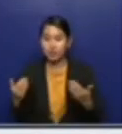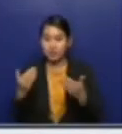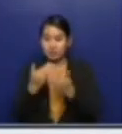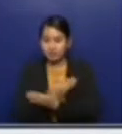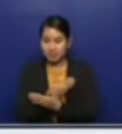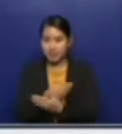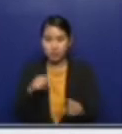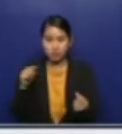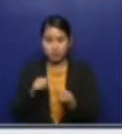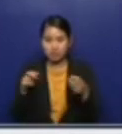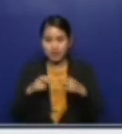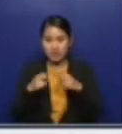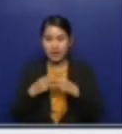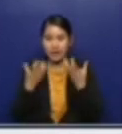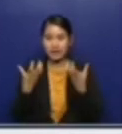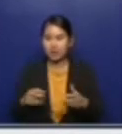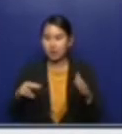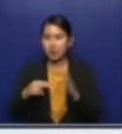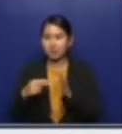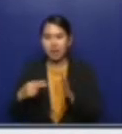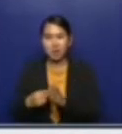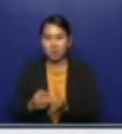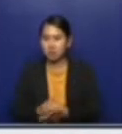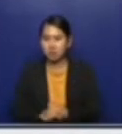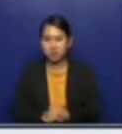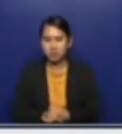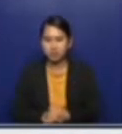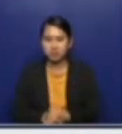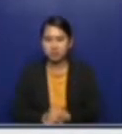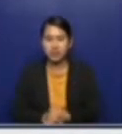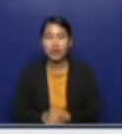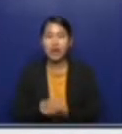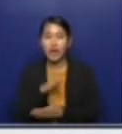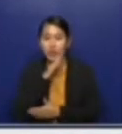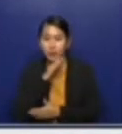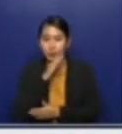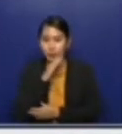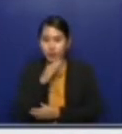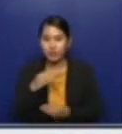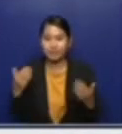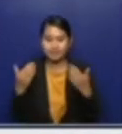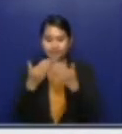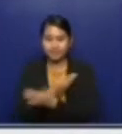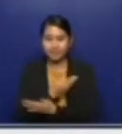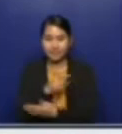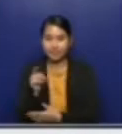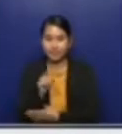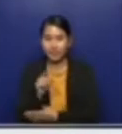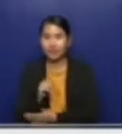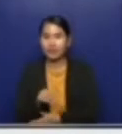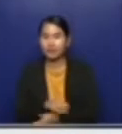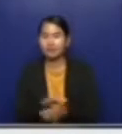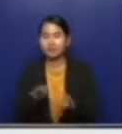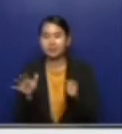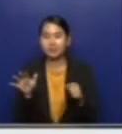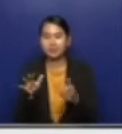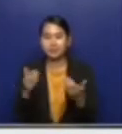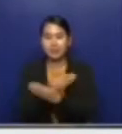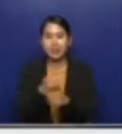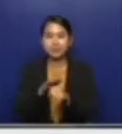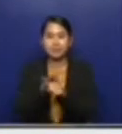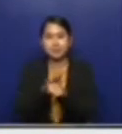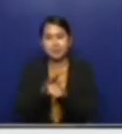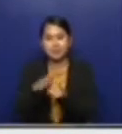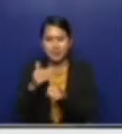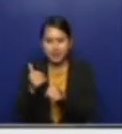ดถ้าเปลี่ยนแปลงแบบออมชอมแบบ